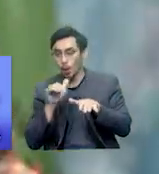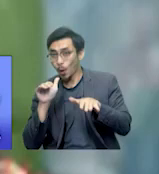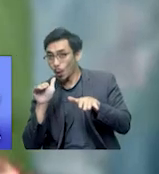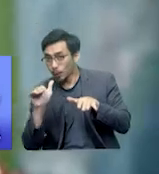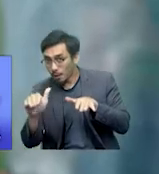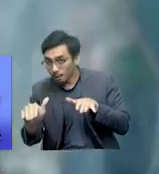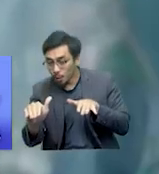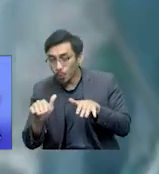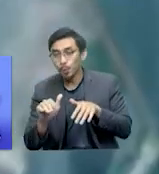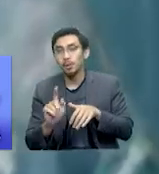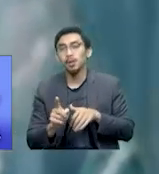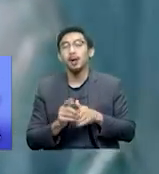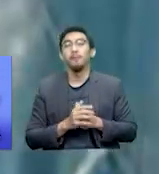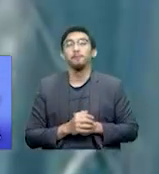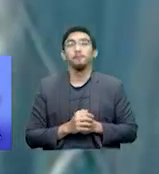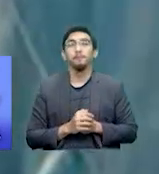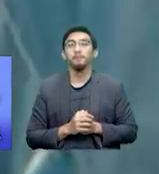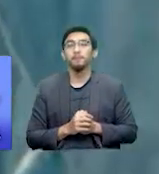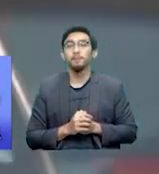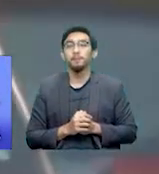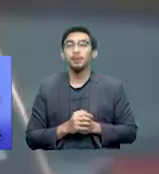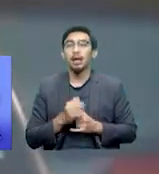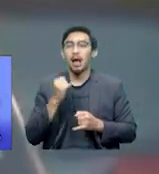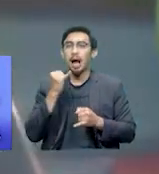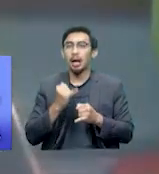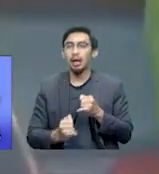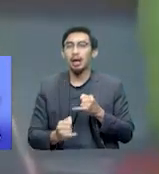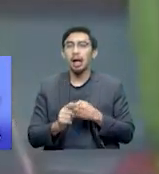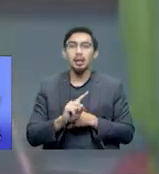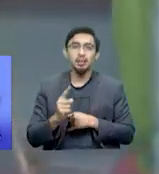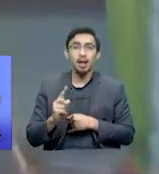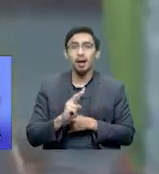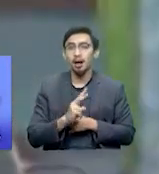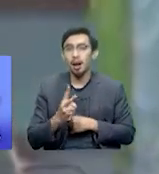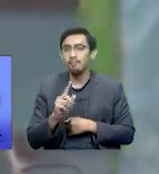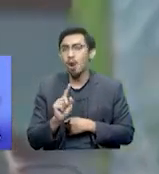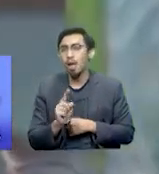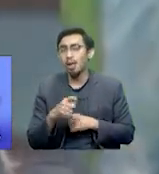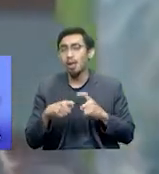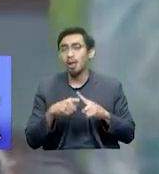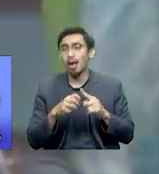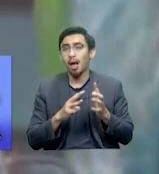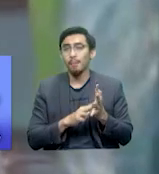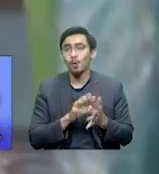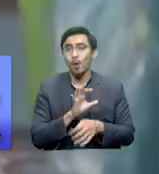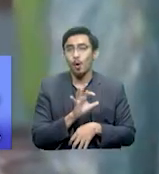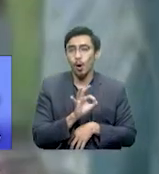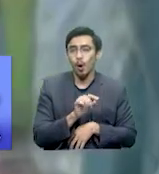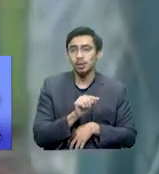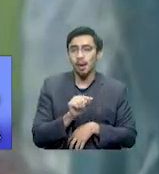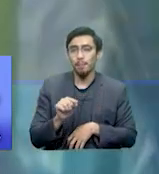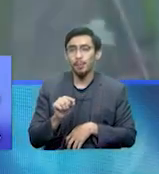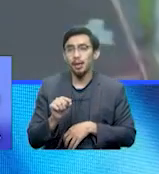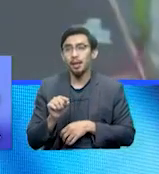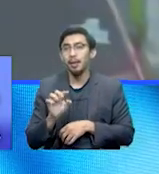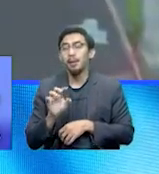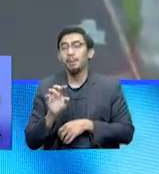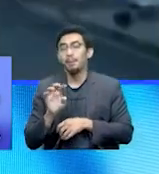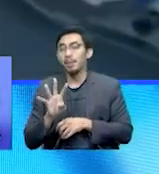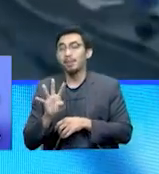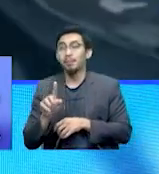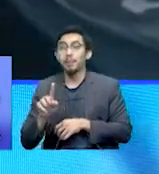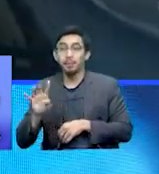dan yang terakhir adalah penerapan ganjil genap yang dimulai dari kilometer 0 hingga 414. Semua taktik rekayasa lalu lintas